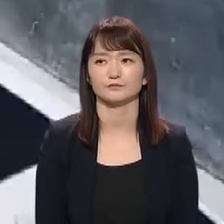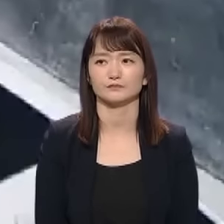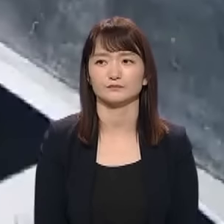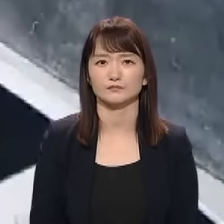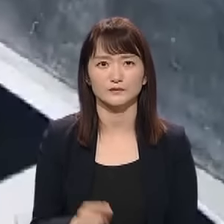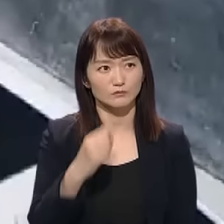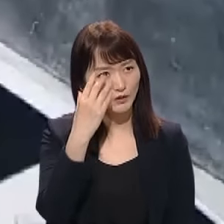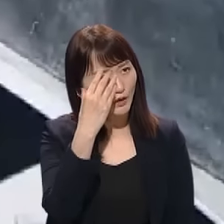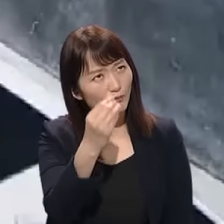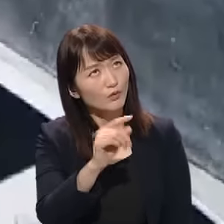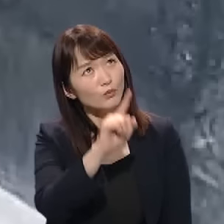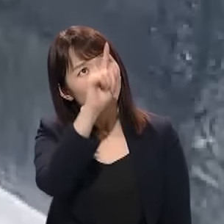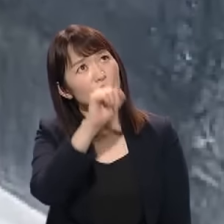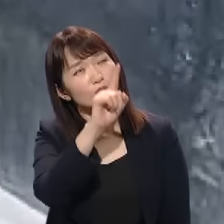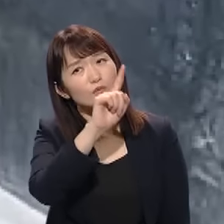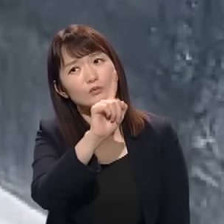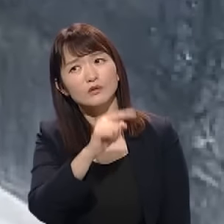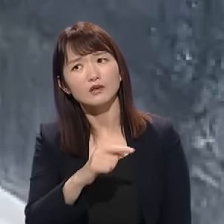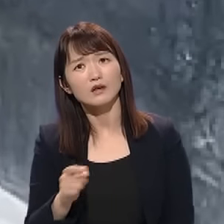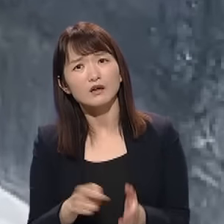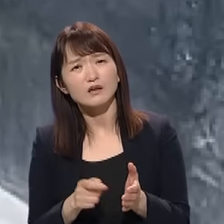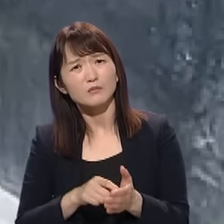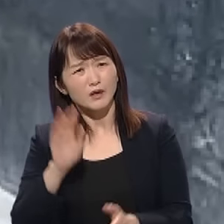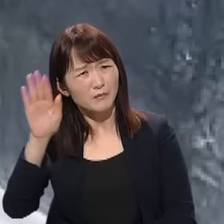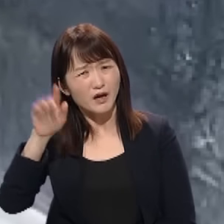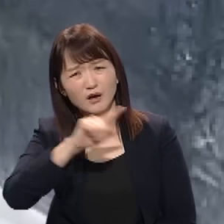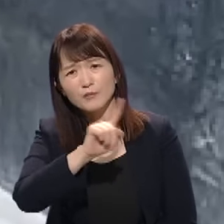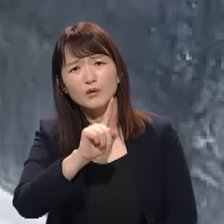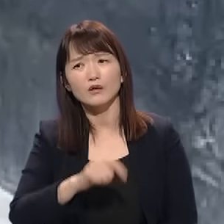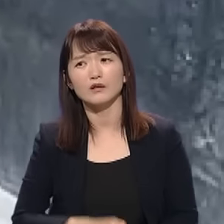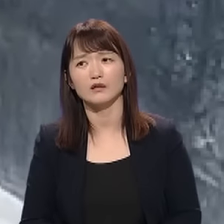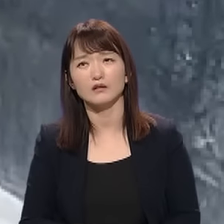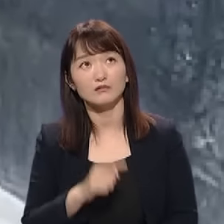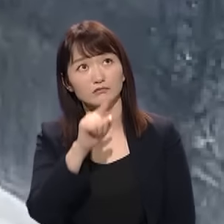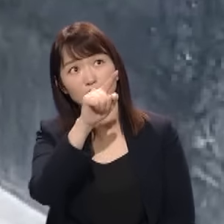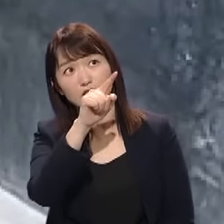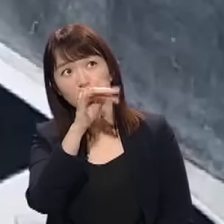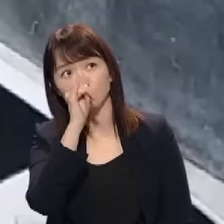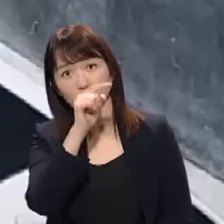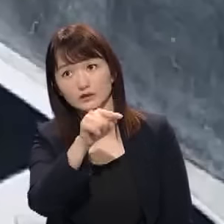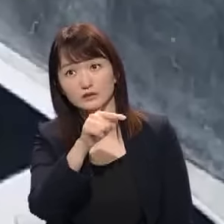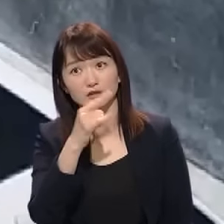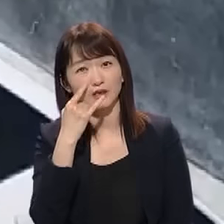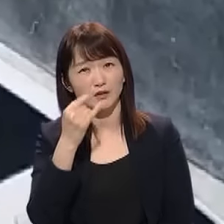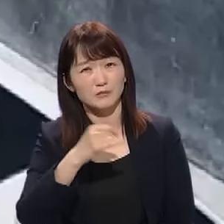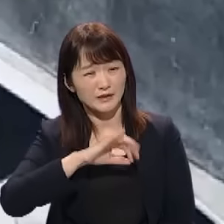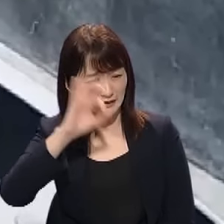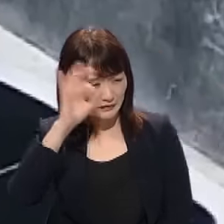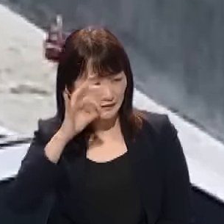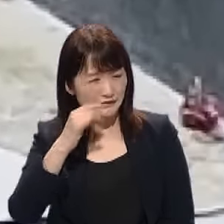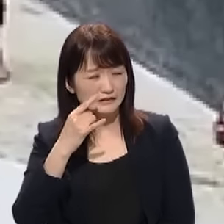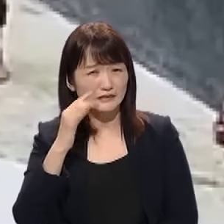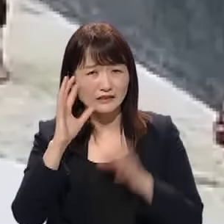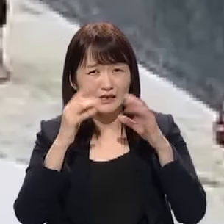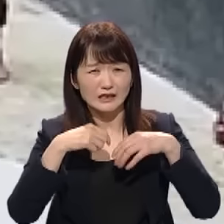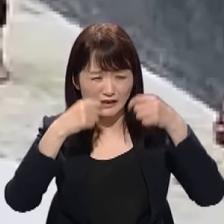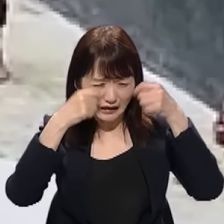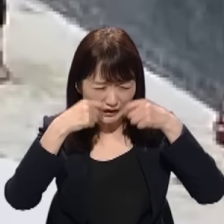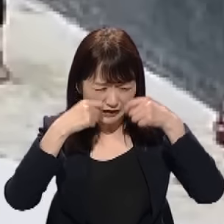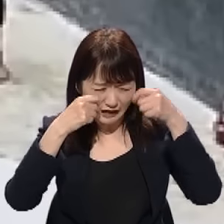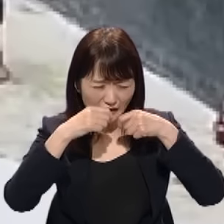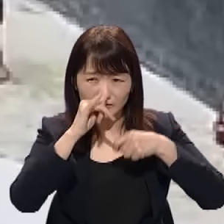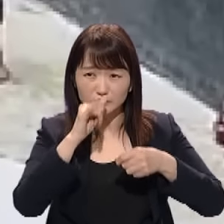뭔가를 발견한 할머니가 위쪽을 쳐다보고 있죠. 다급하게 손짓을 합니다. 시선이 향하고 있는 곳엔 엄마를 찾는 아이의 애타는 울음소리가